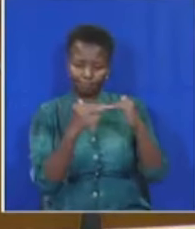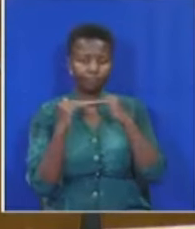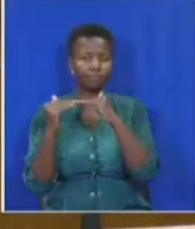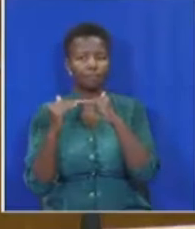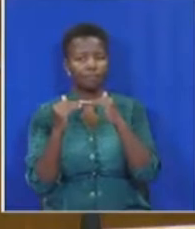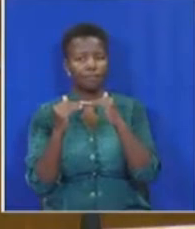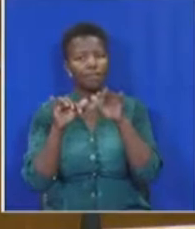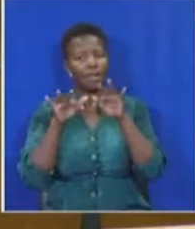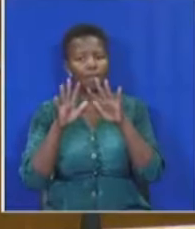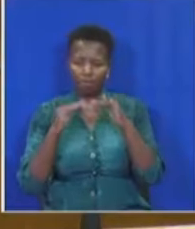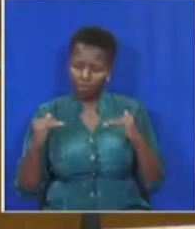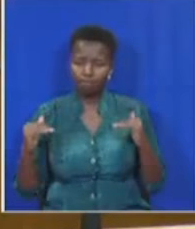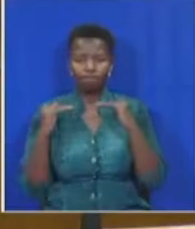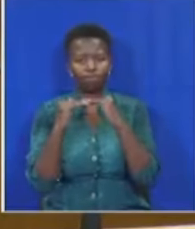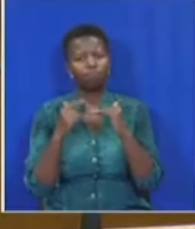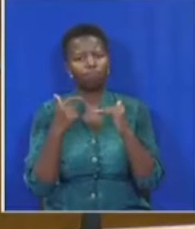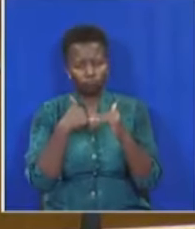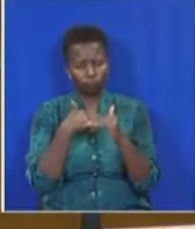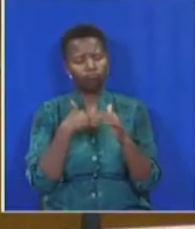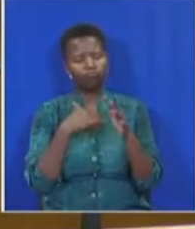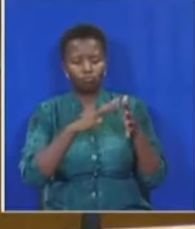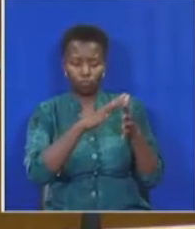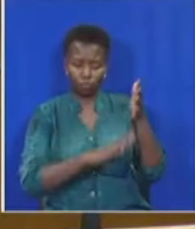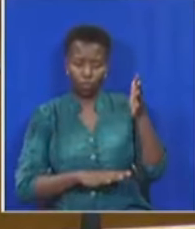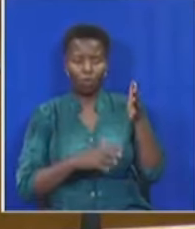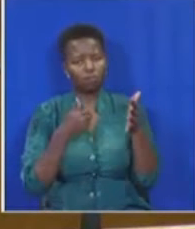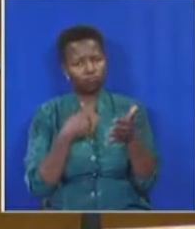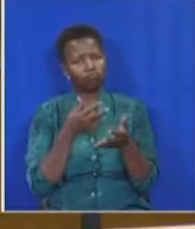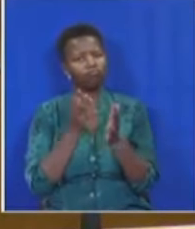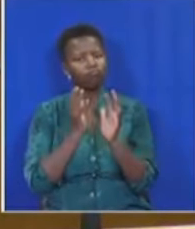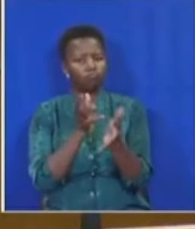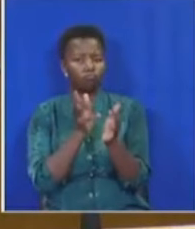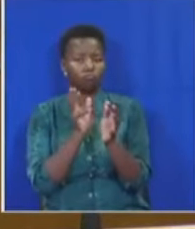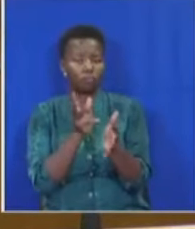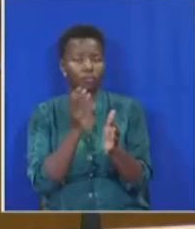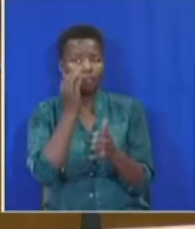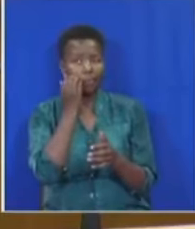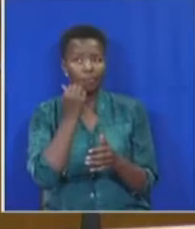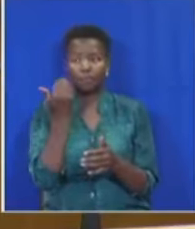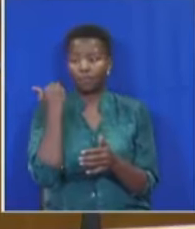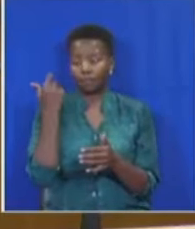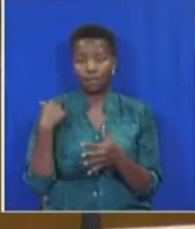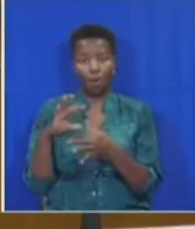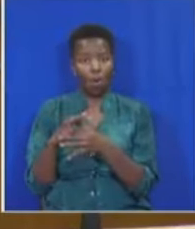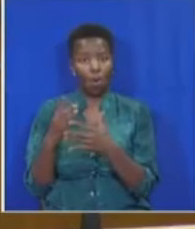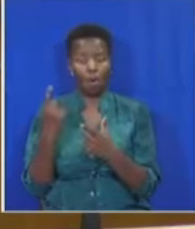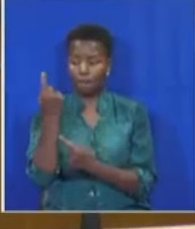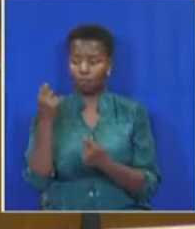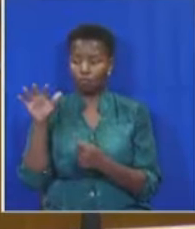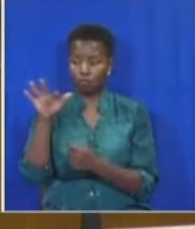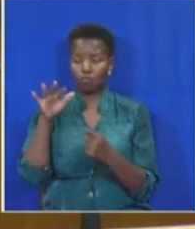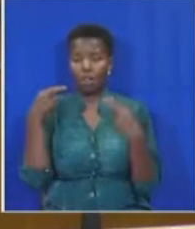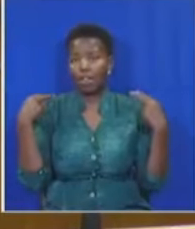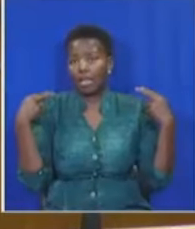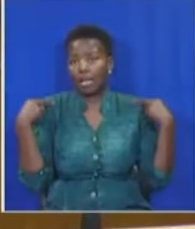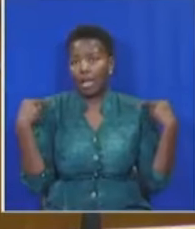mntu wasezilalini ncakasana endazalelwe emva kocango kungekho nesi kungekho gqirha umuntu